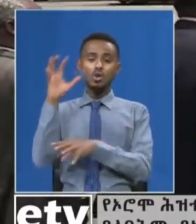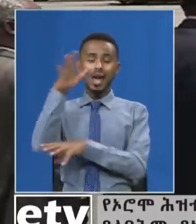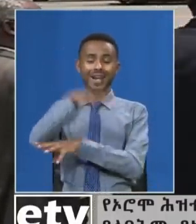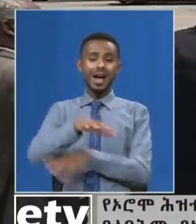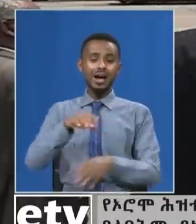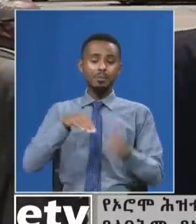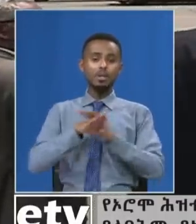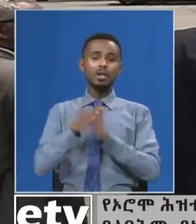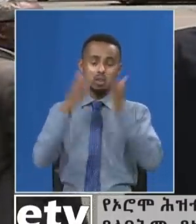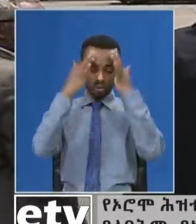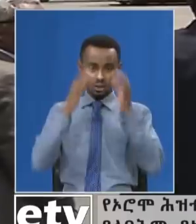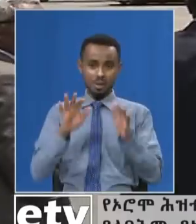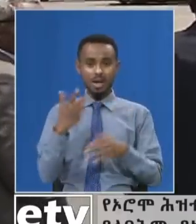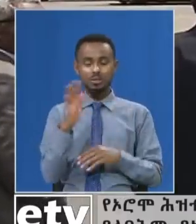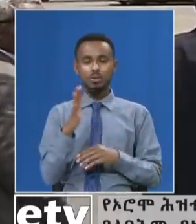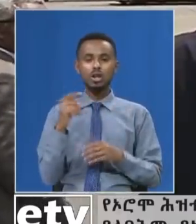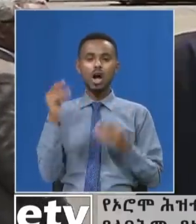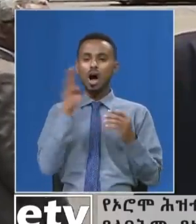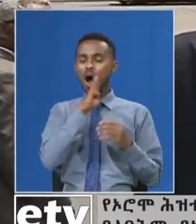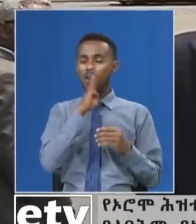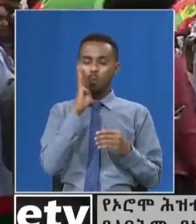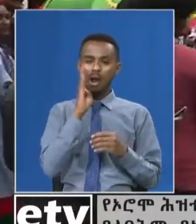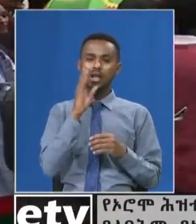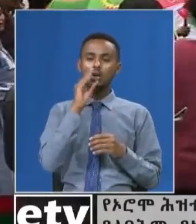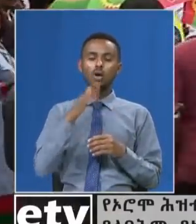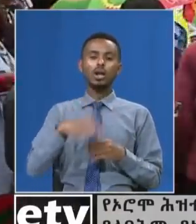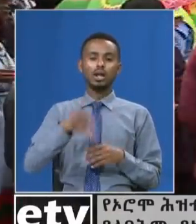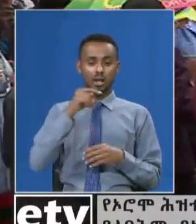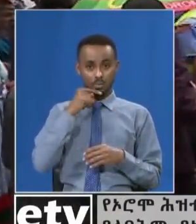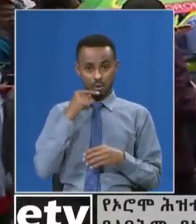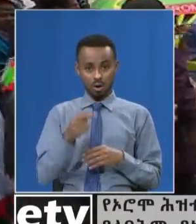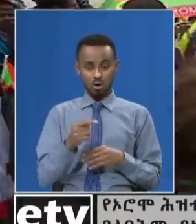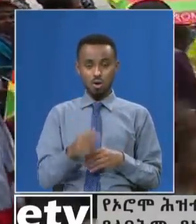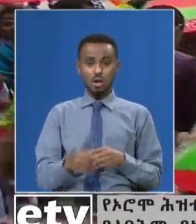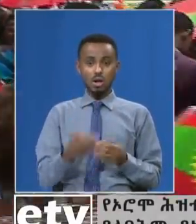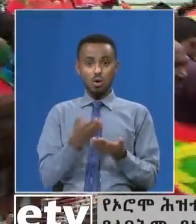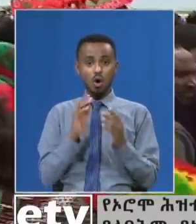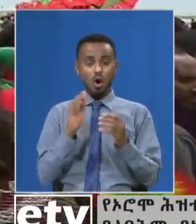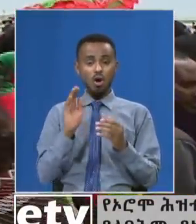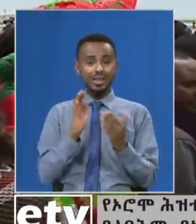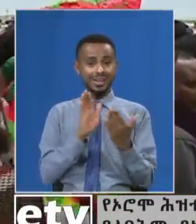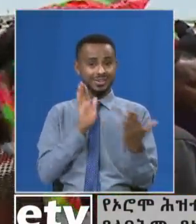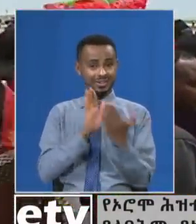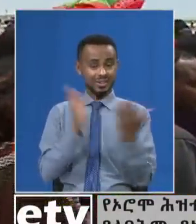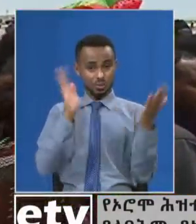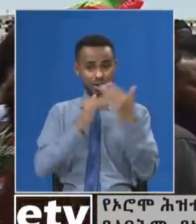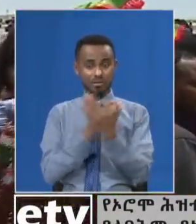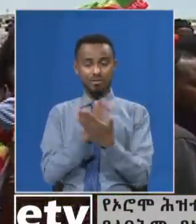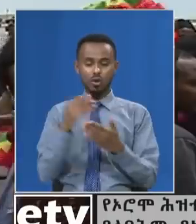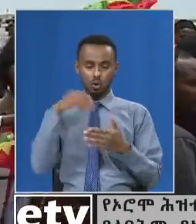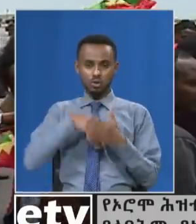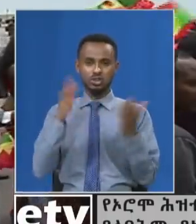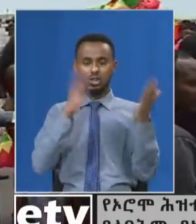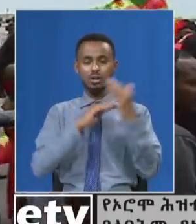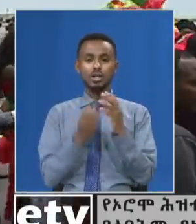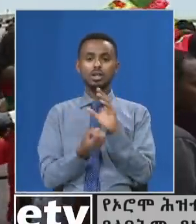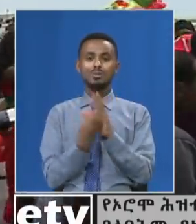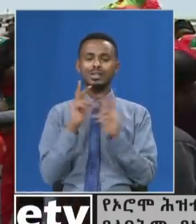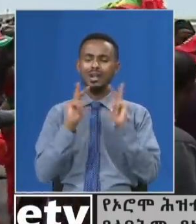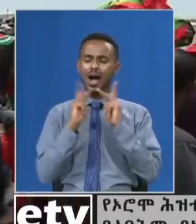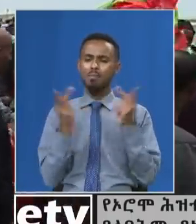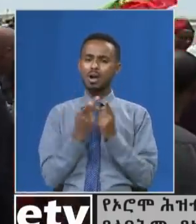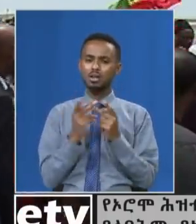ገብነት የተወሰነ የማስመሰል አሉባልታ እየተነዛ ነው ብለዋል። ኦነግን የከፋፈለው የውስጥ ችግሩ ነው፣ የብልጽግና